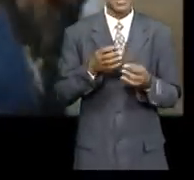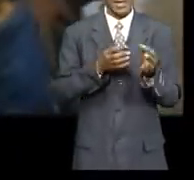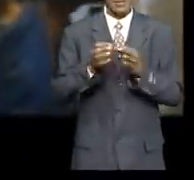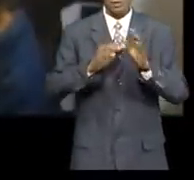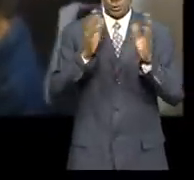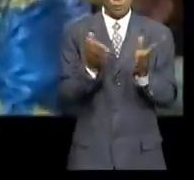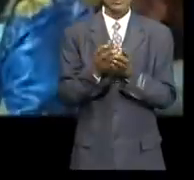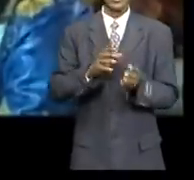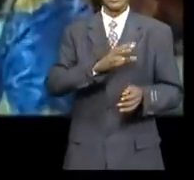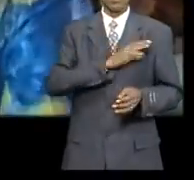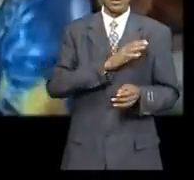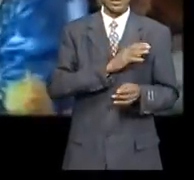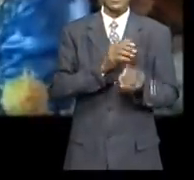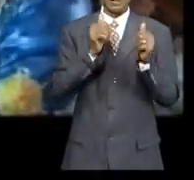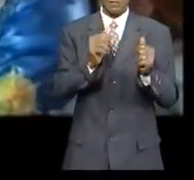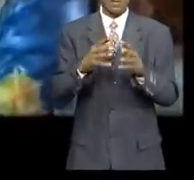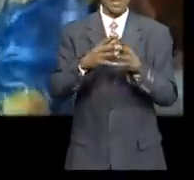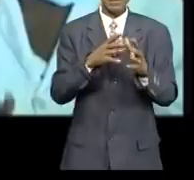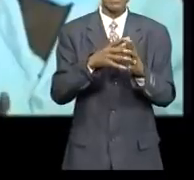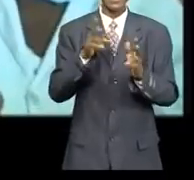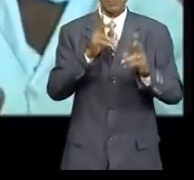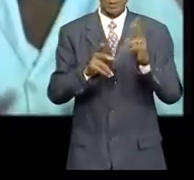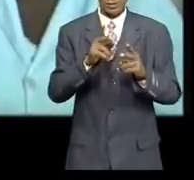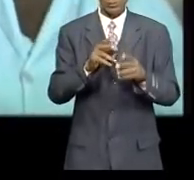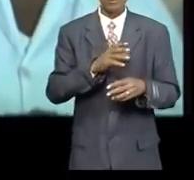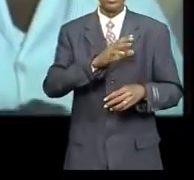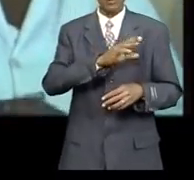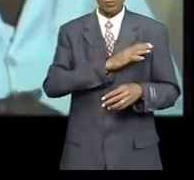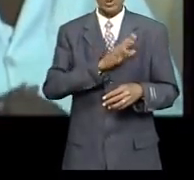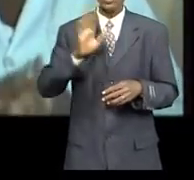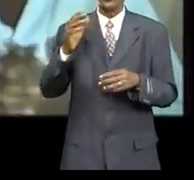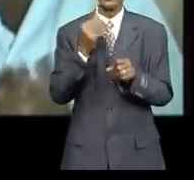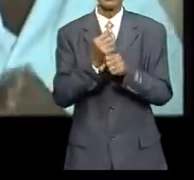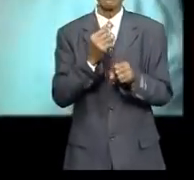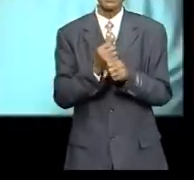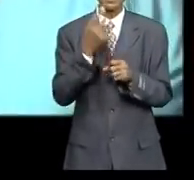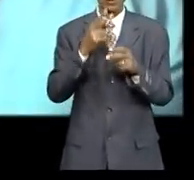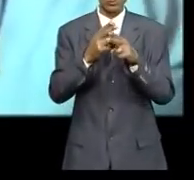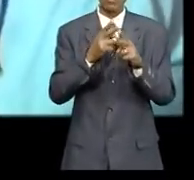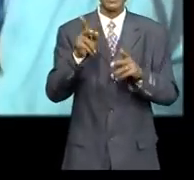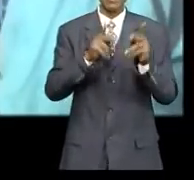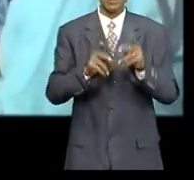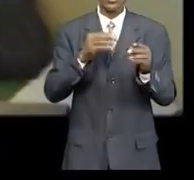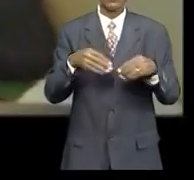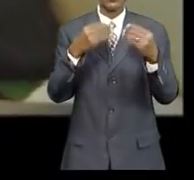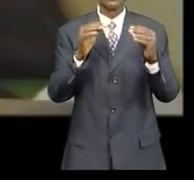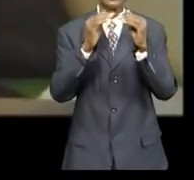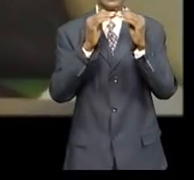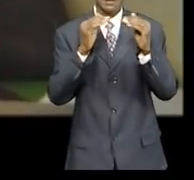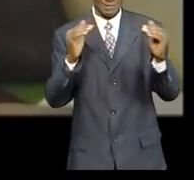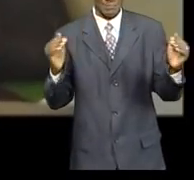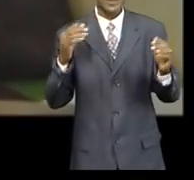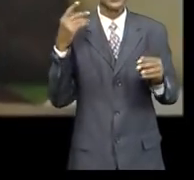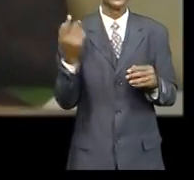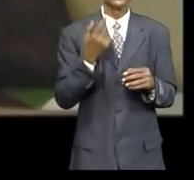13 juin 2021, mais elle a également payé la facture de 10 autres bébés à la maternité et pris en charge les soins de